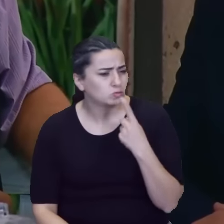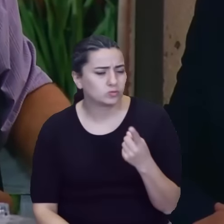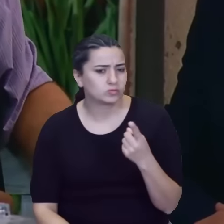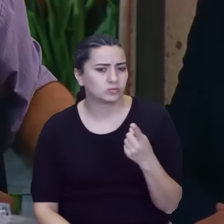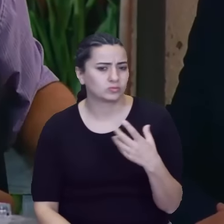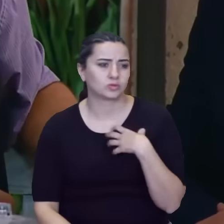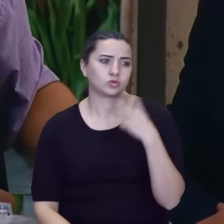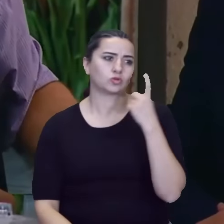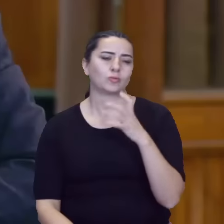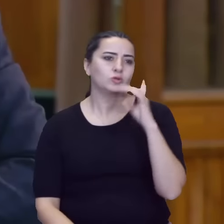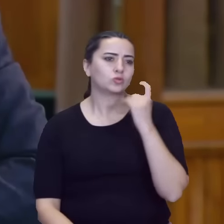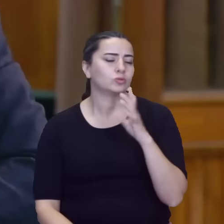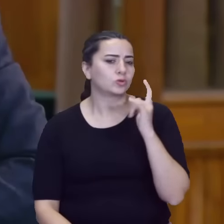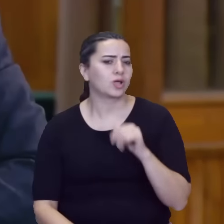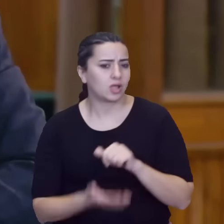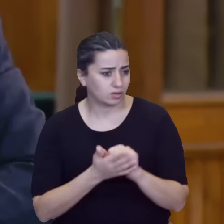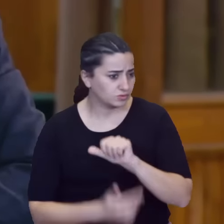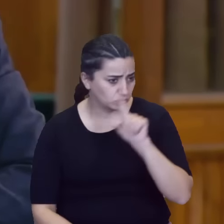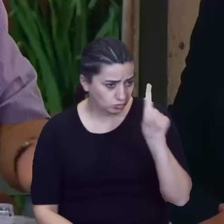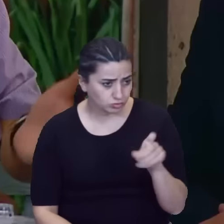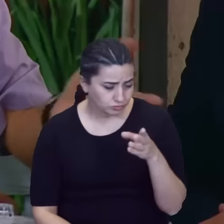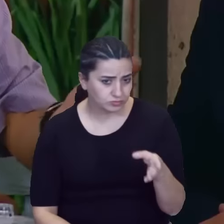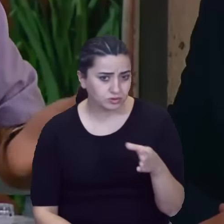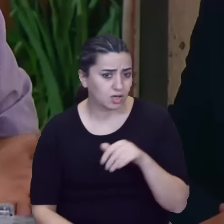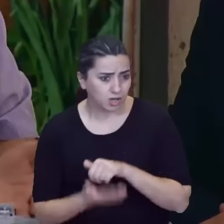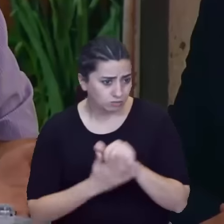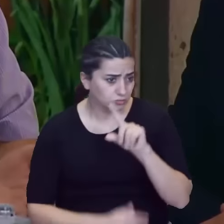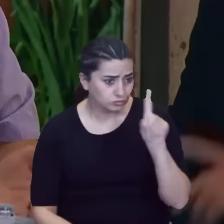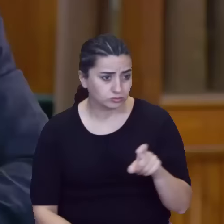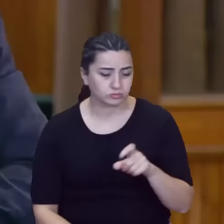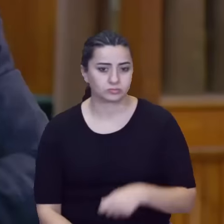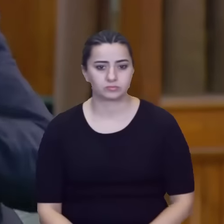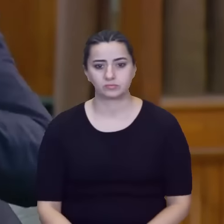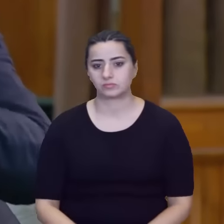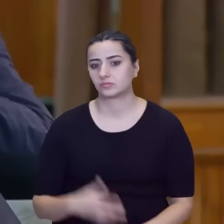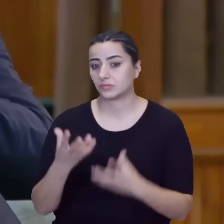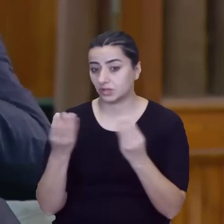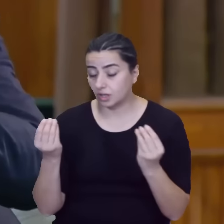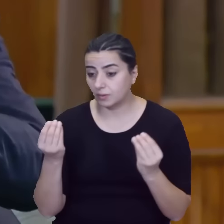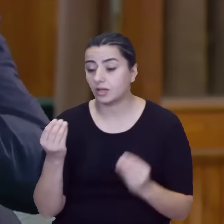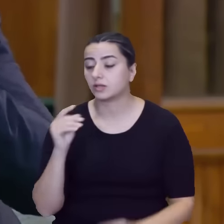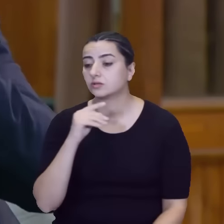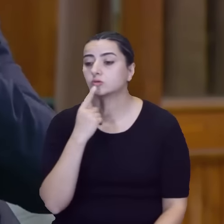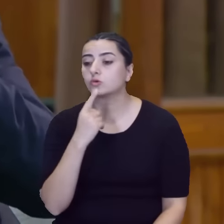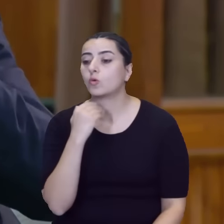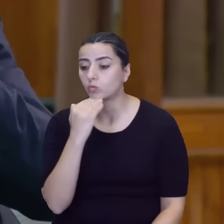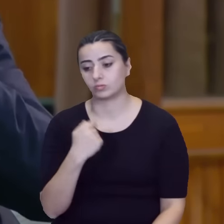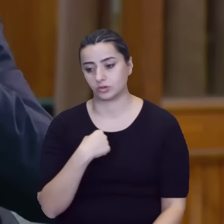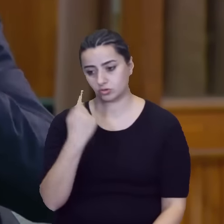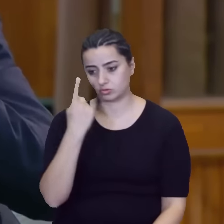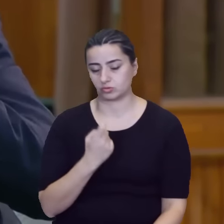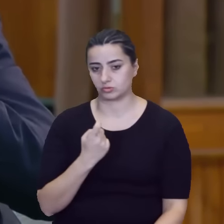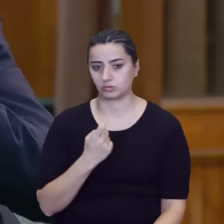ya? Bize sormadan her şeyi sana mı soracağız ya? Boyuna sana mı soracağız ya? Kalabalıkta iltifat edemiyorsan bana